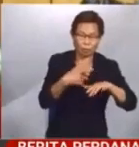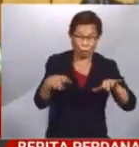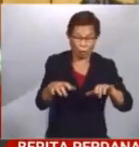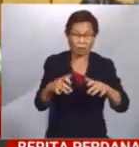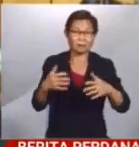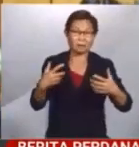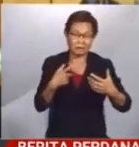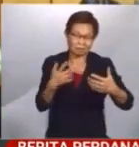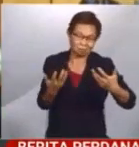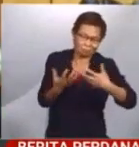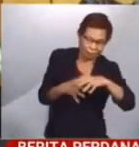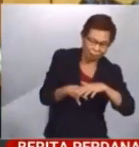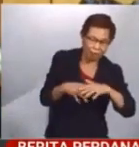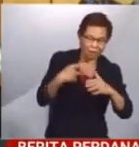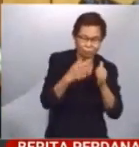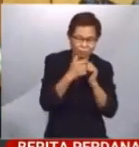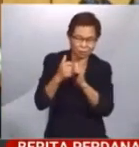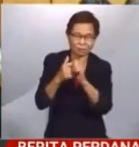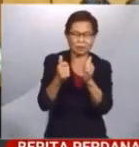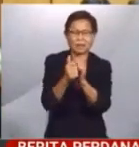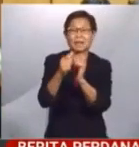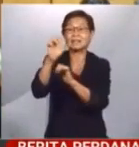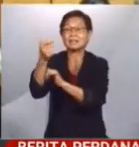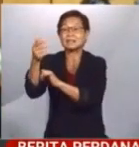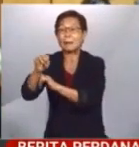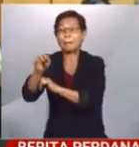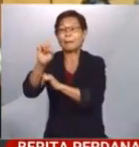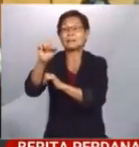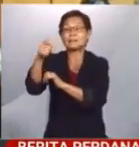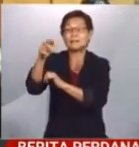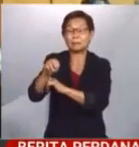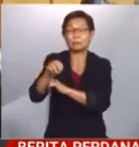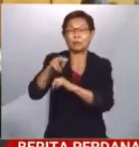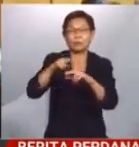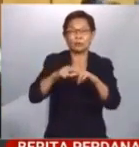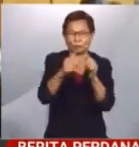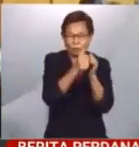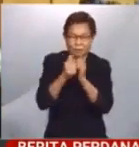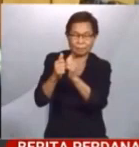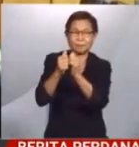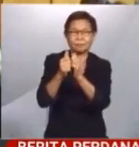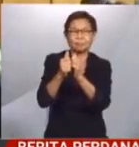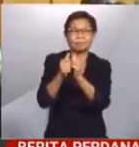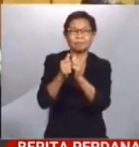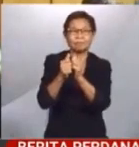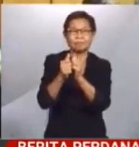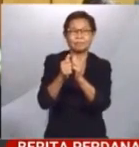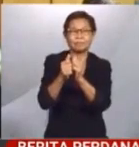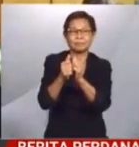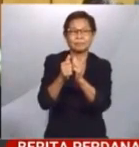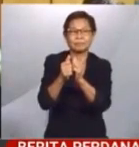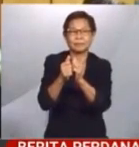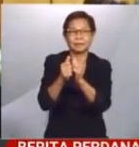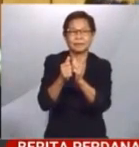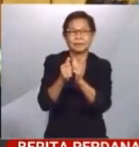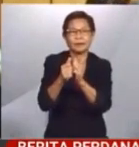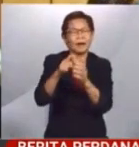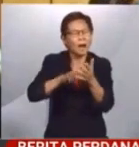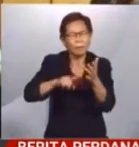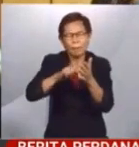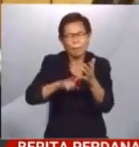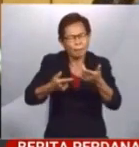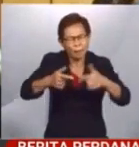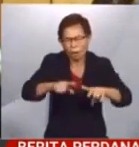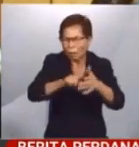ini, apabila kita bersama-sama dengan SAM duduk di bawah satu bumbung, dan mana apa pun yang